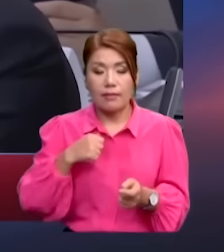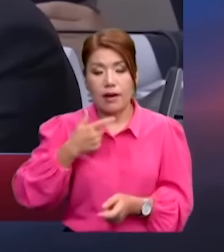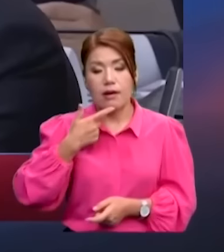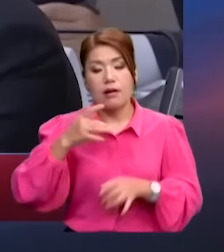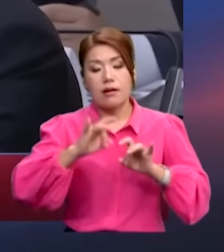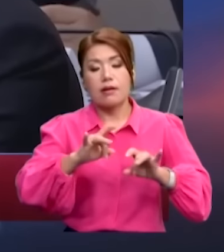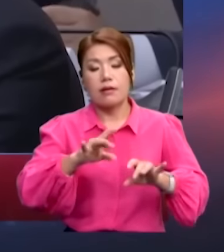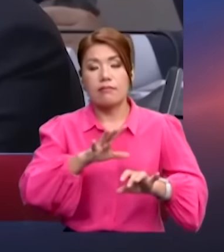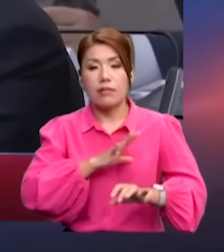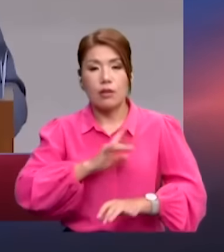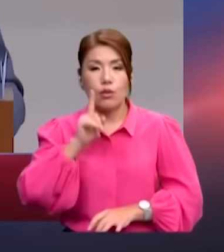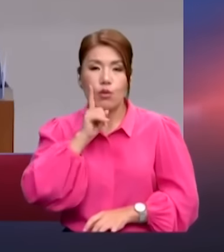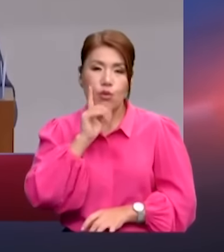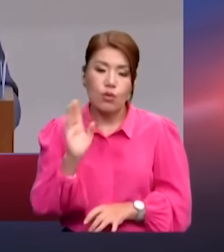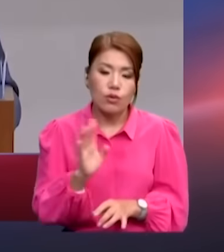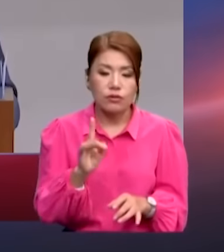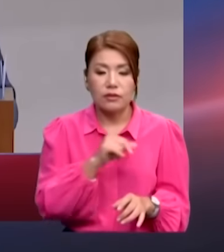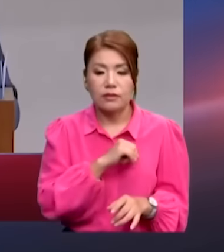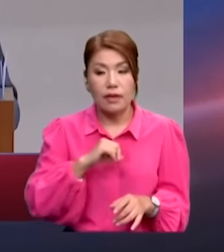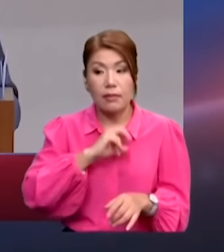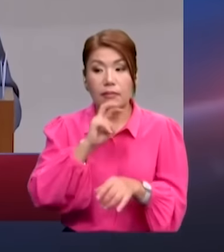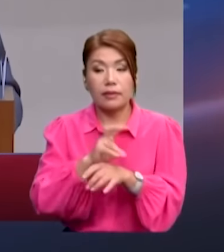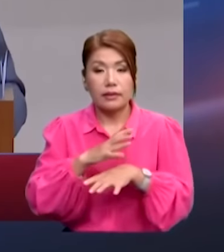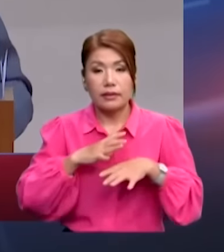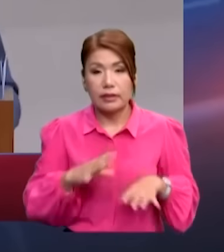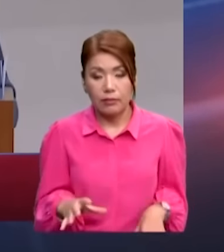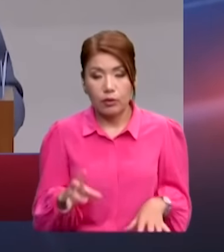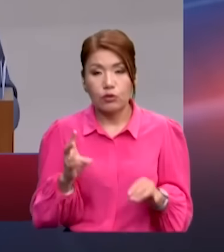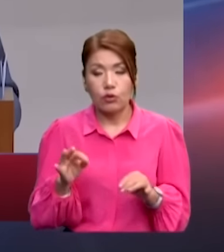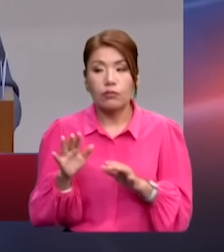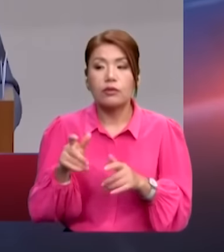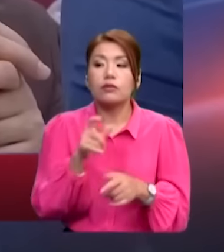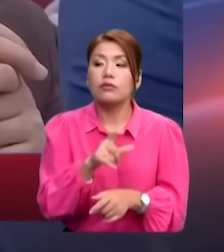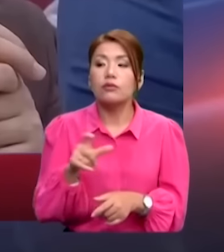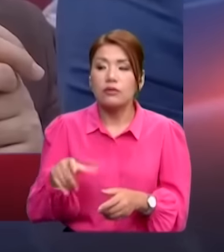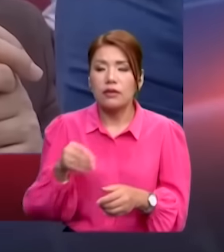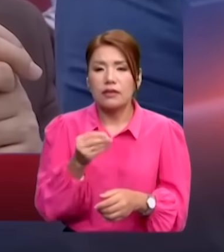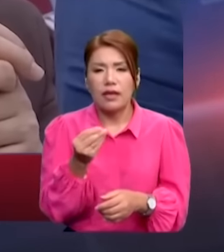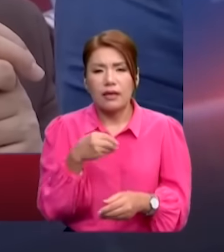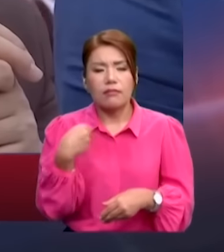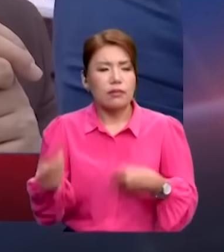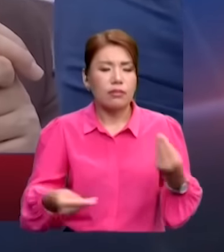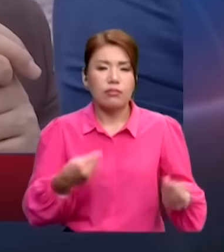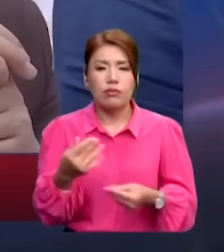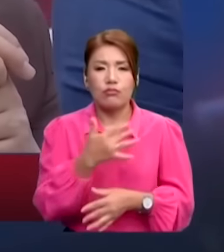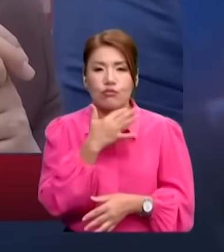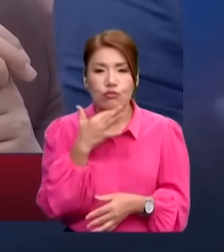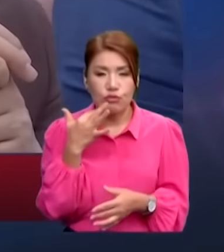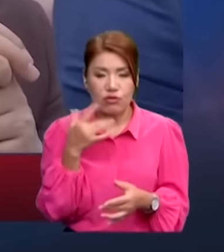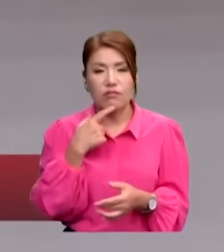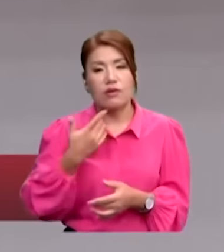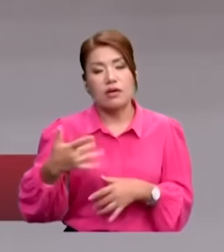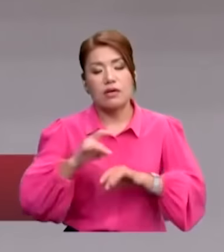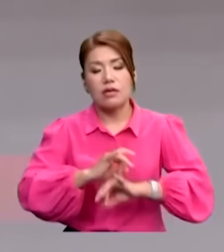болды. Содан ыңғайсызданды ма, жиынға өзі келмеді, дегенмен қарамағындағылар ақшаны оңды-солды шашқан. Қандардың айыбын жайып